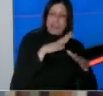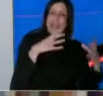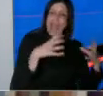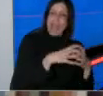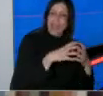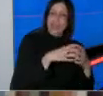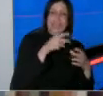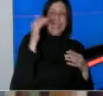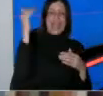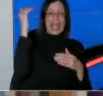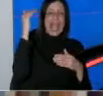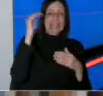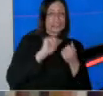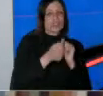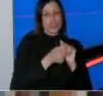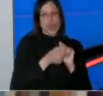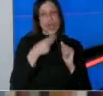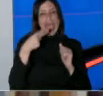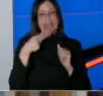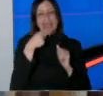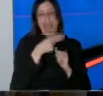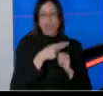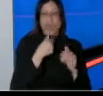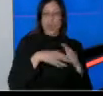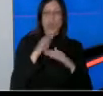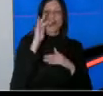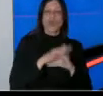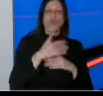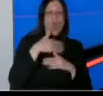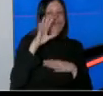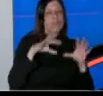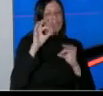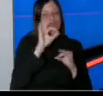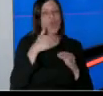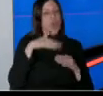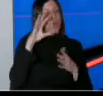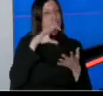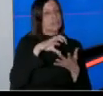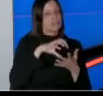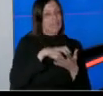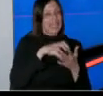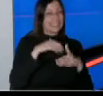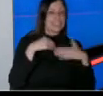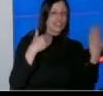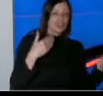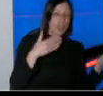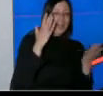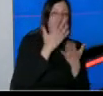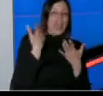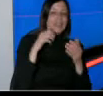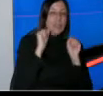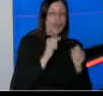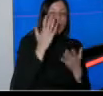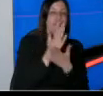אומרת, גנץ הלך, גנץ או הנדל והאוזר הלכו בניגוד לרוב המצביעים שלהם. רוב השמאל מרכז היו בעד כבר לפני שנה,